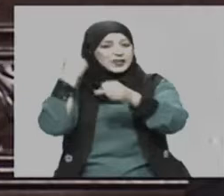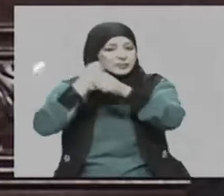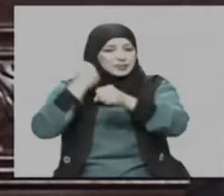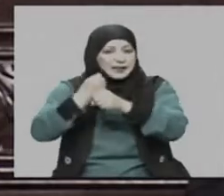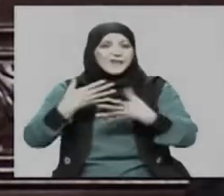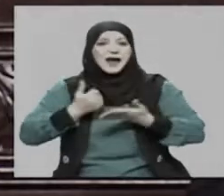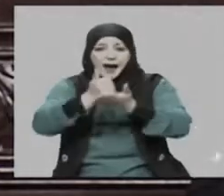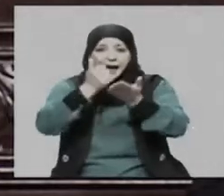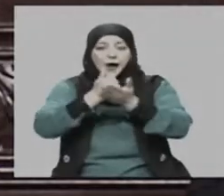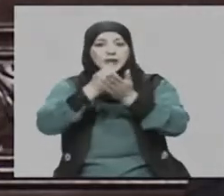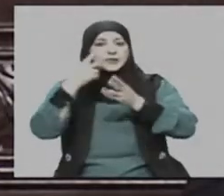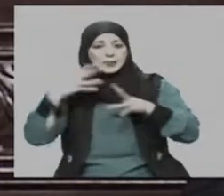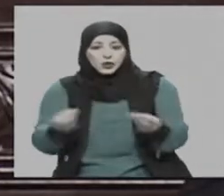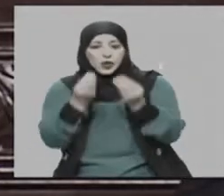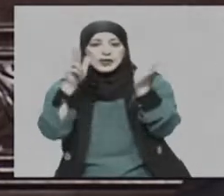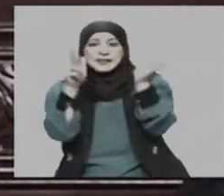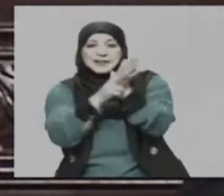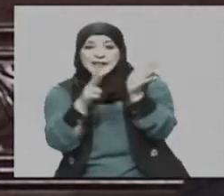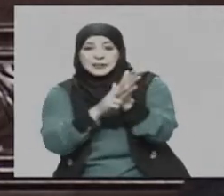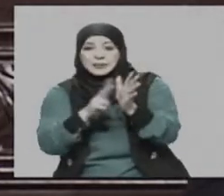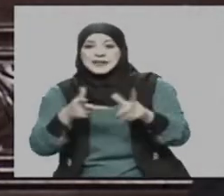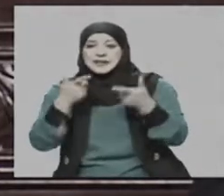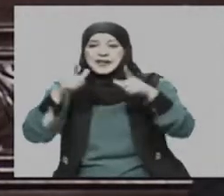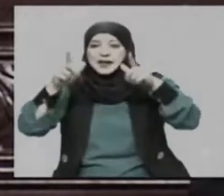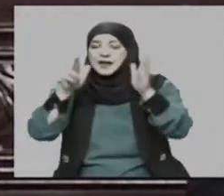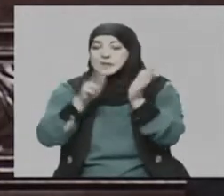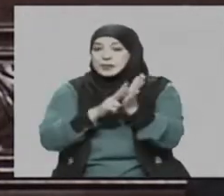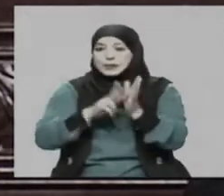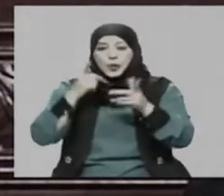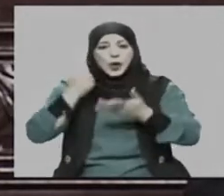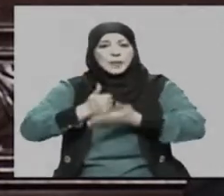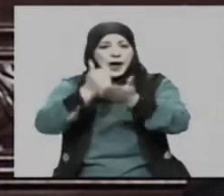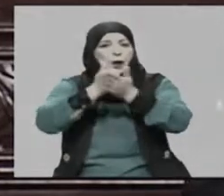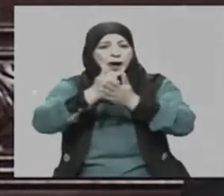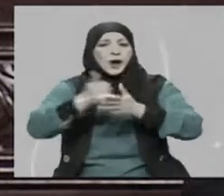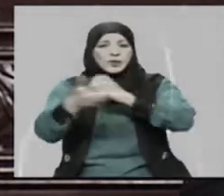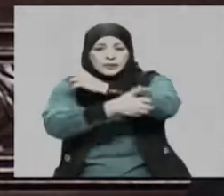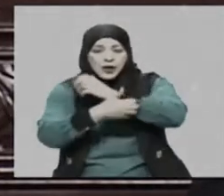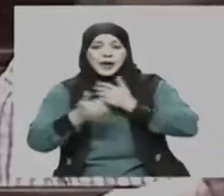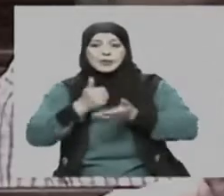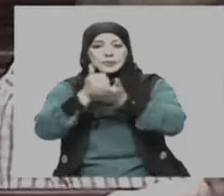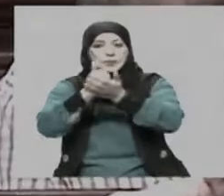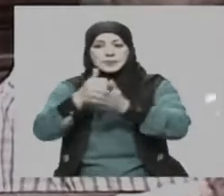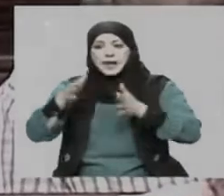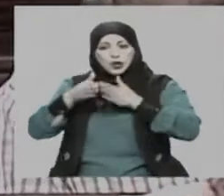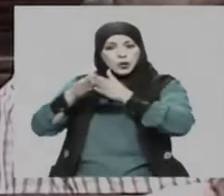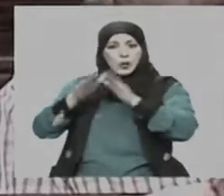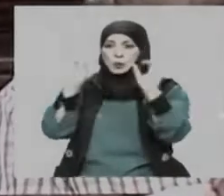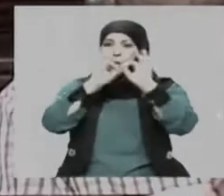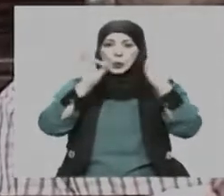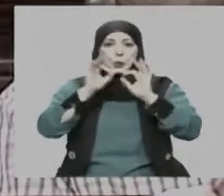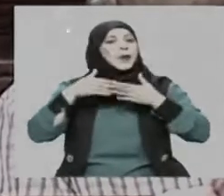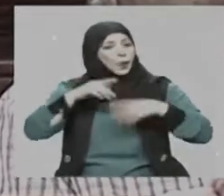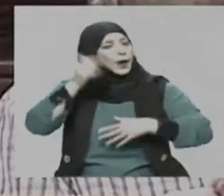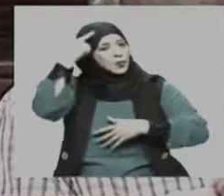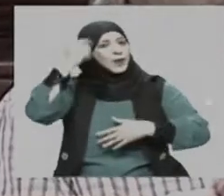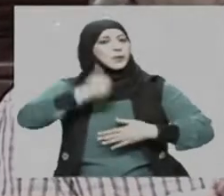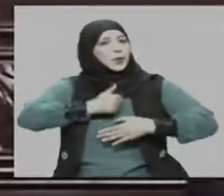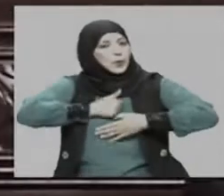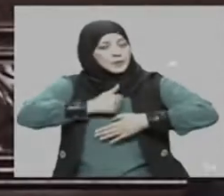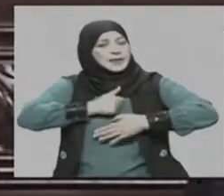باش يخلق تطبيقات واللي باش يوزع اعانات، كلهم ما غير ما طلب منهم حتى حد، والجزء الكبير